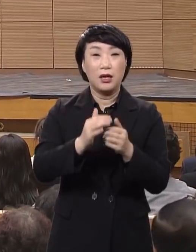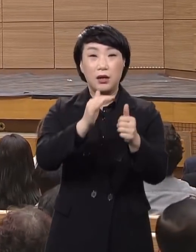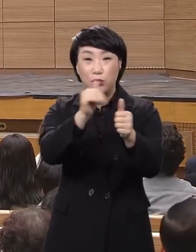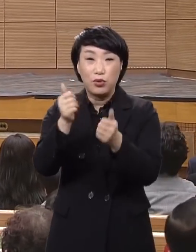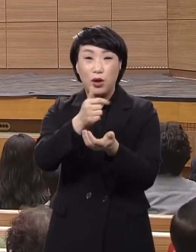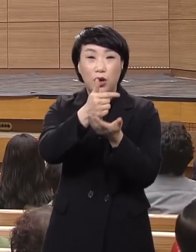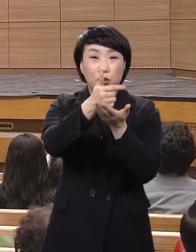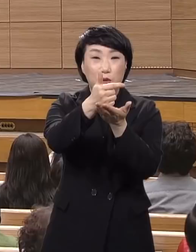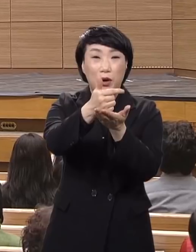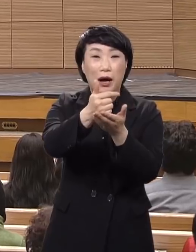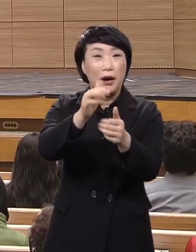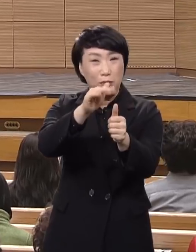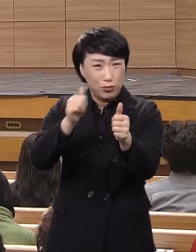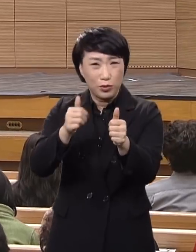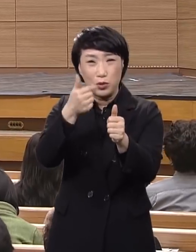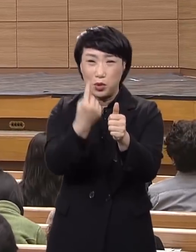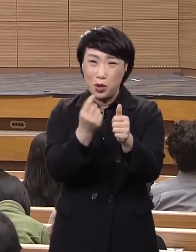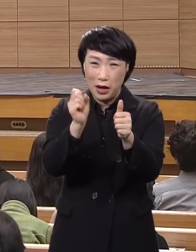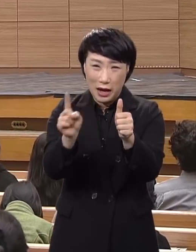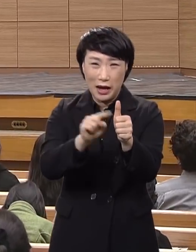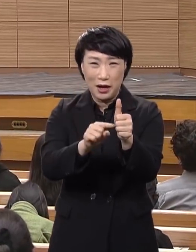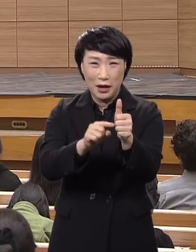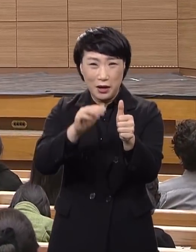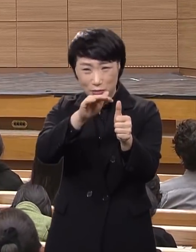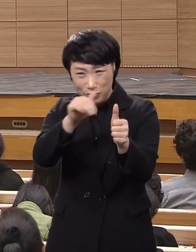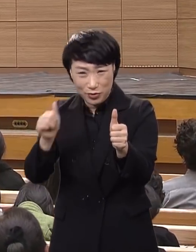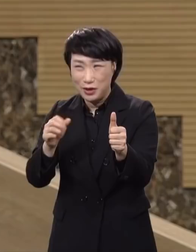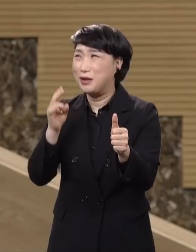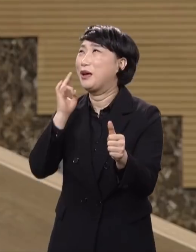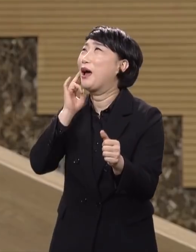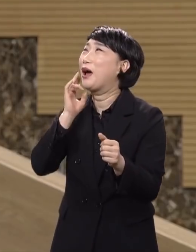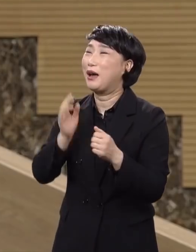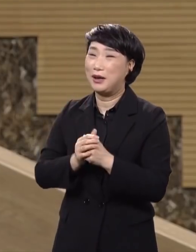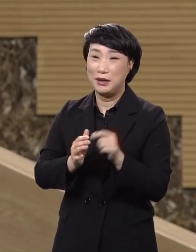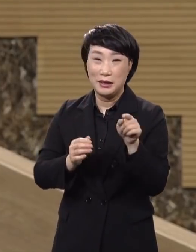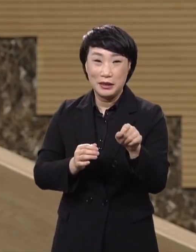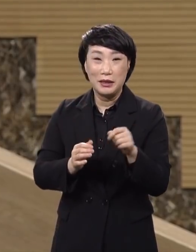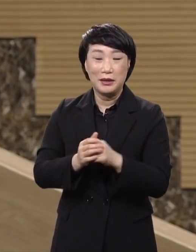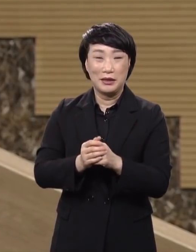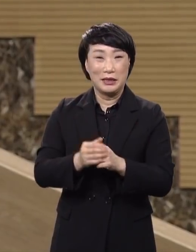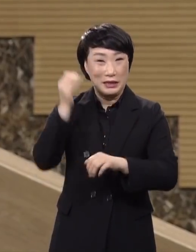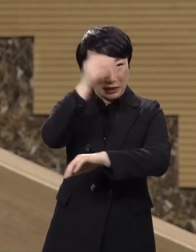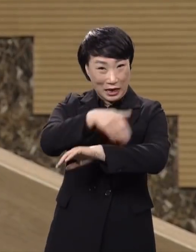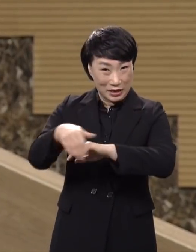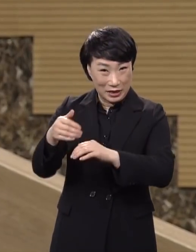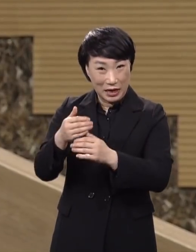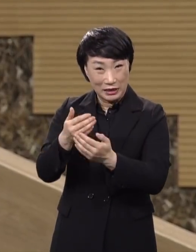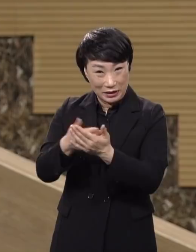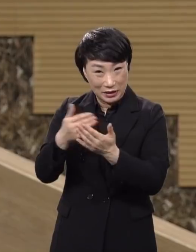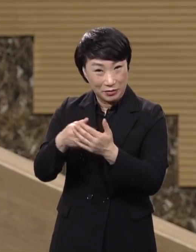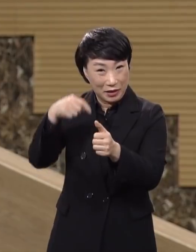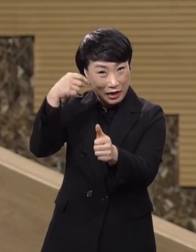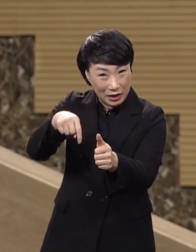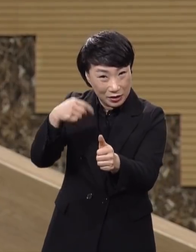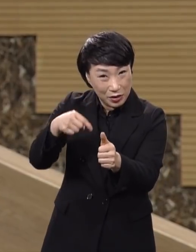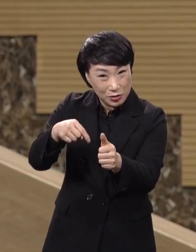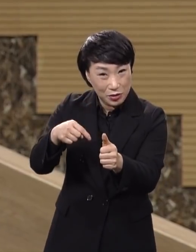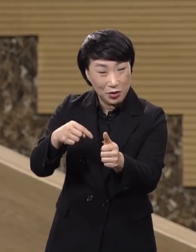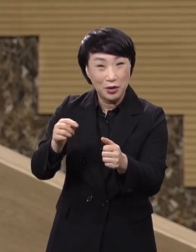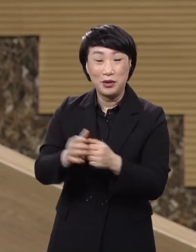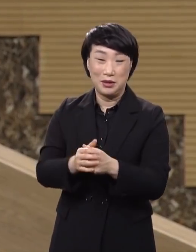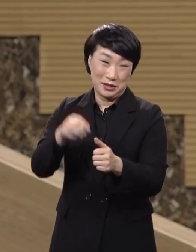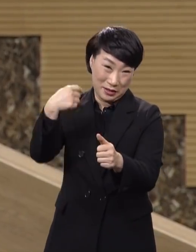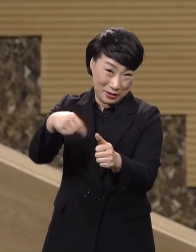부릅니다. 노아야. 예. 그리고 그에게 설계도를 줍니다.